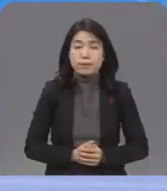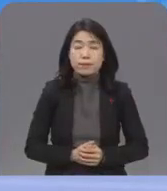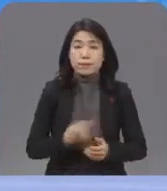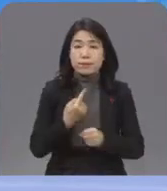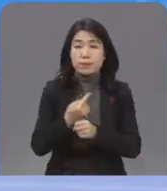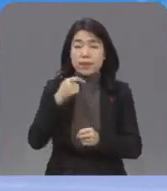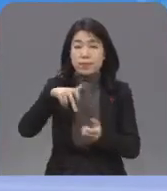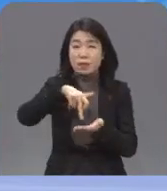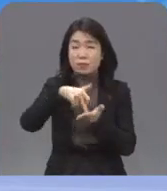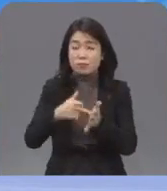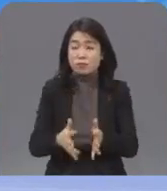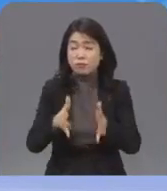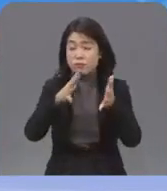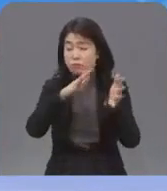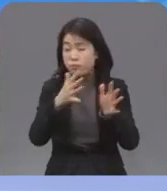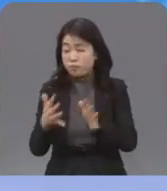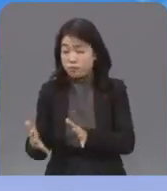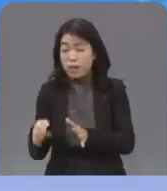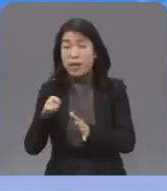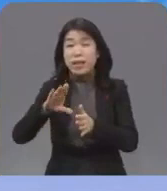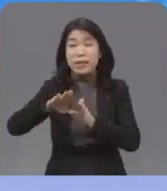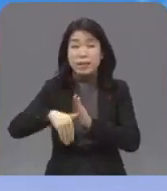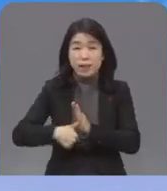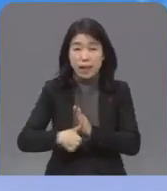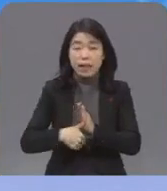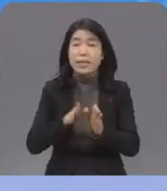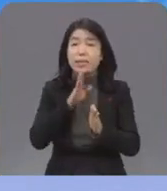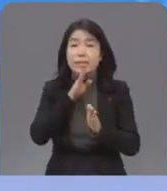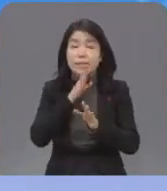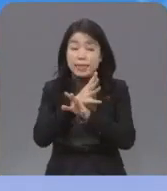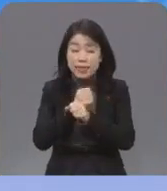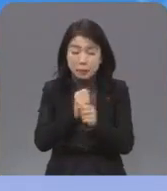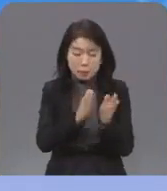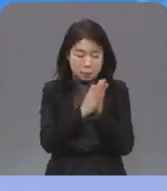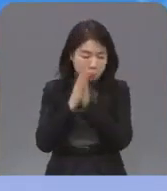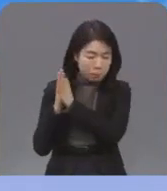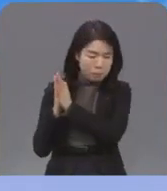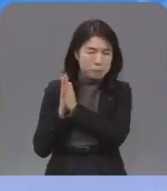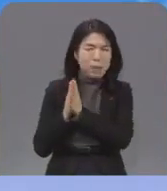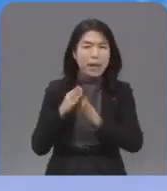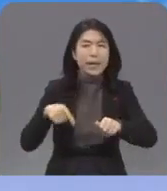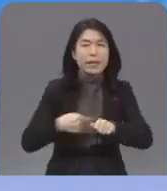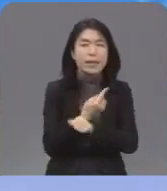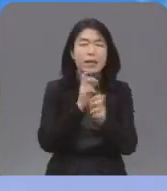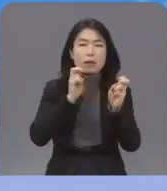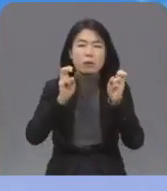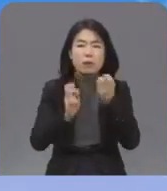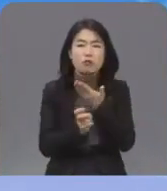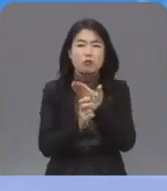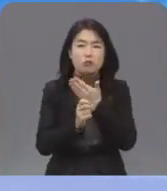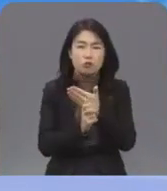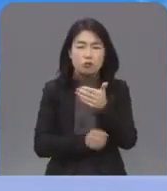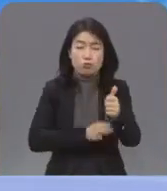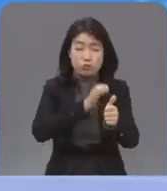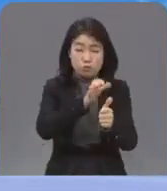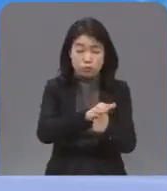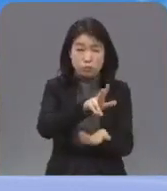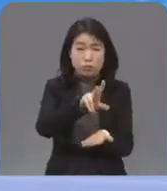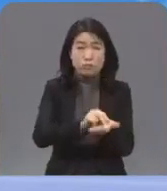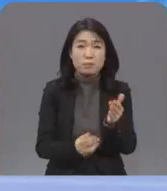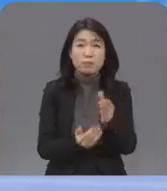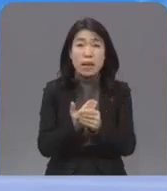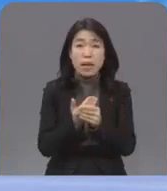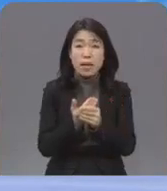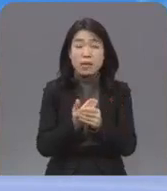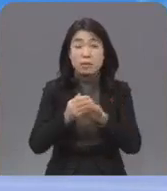지난해 학동 철거 건물 붕괴 사고 때 실제 계약과 다른 업체가 철거 공사를 한 불법 제하도급 문제가